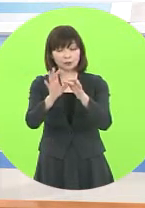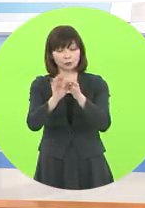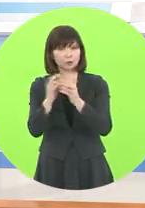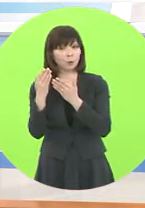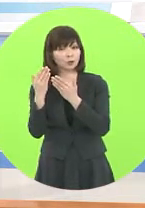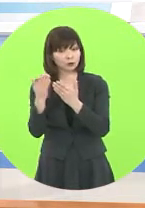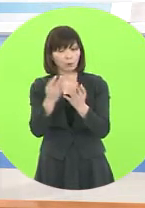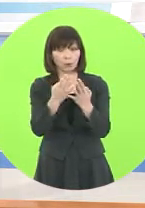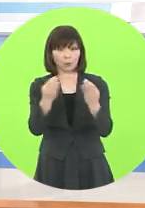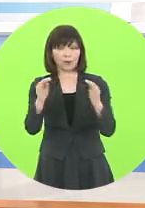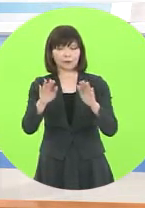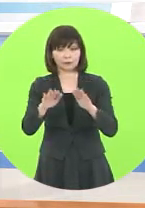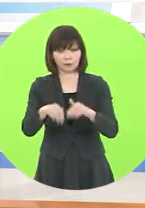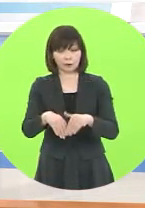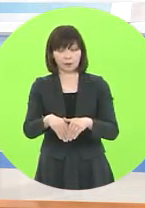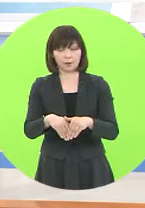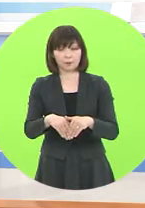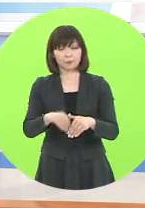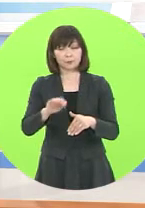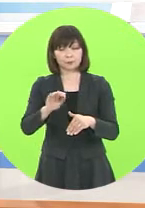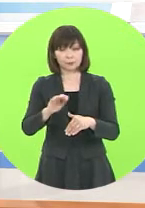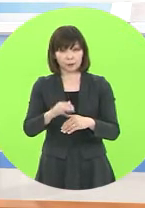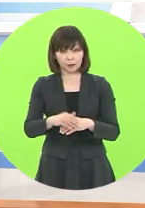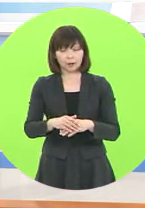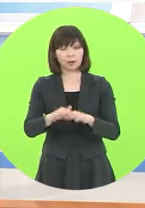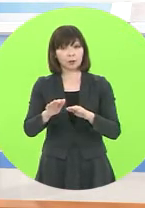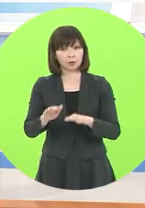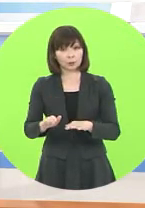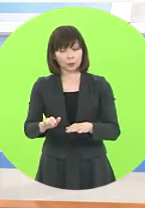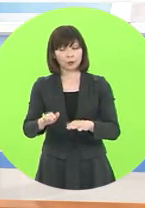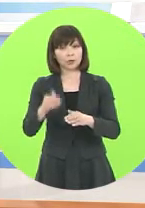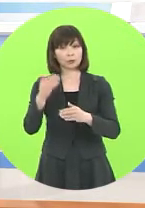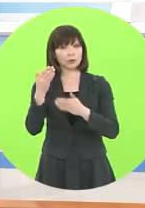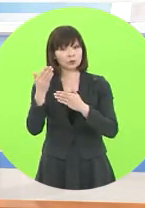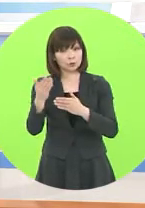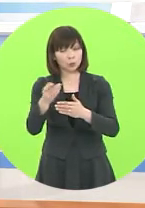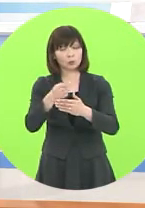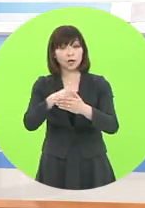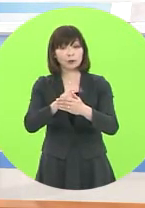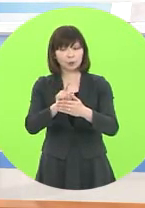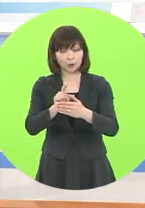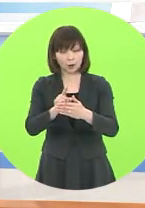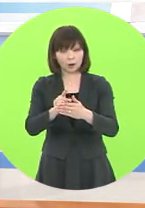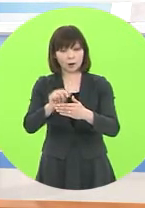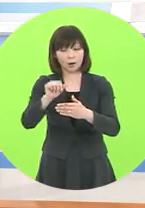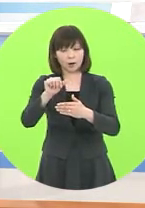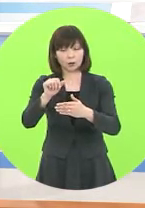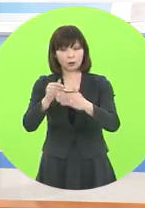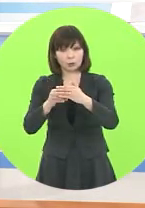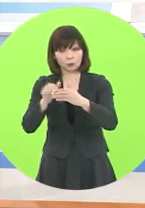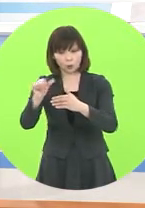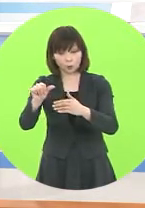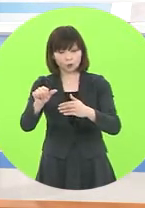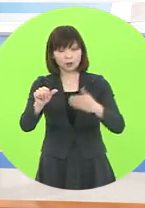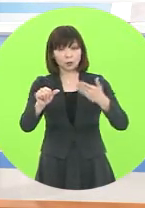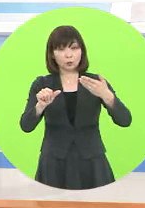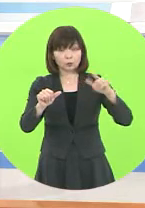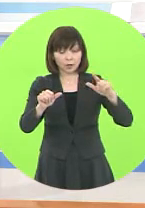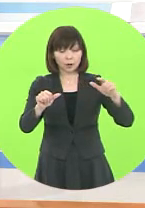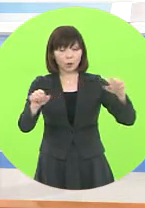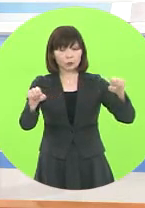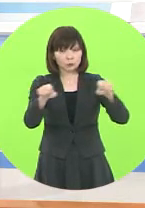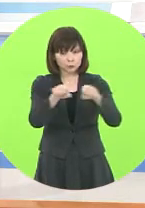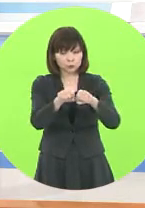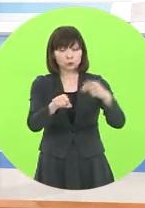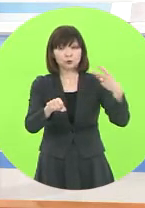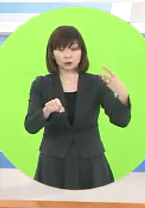ました。ただし同じ5号線関連でも、こちらの質問は今回5号線と呉方面を結ぶ高速2号